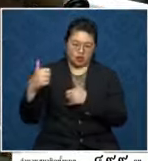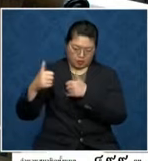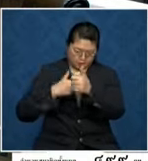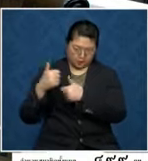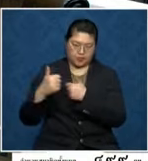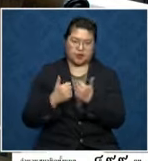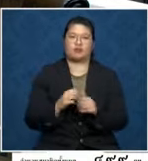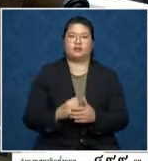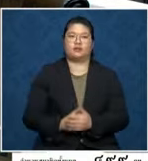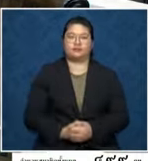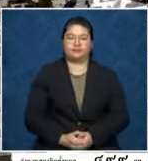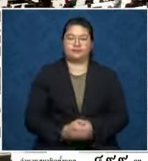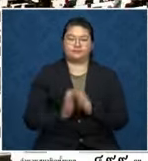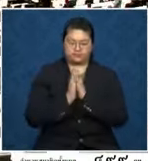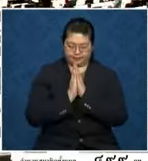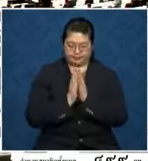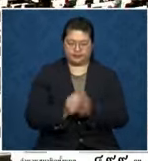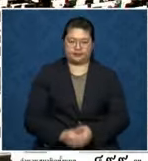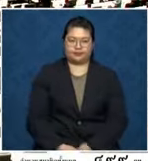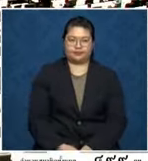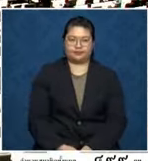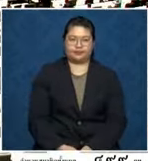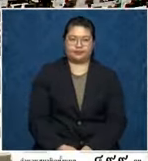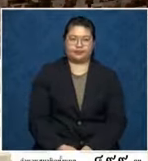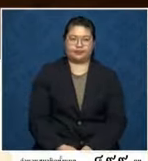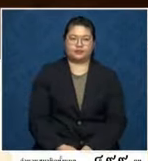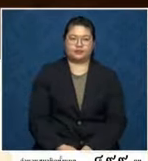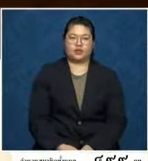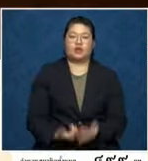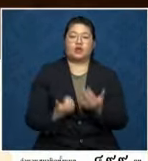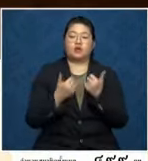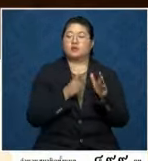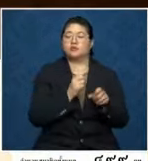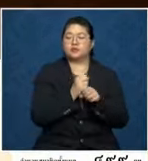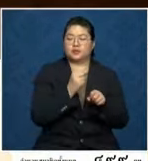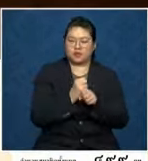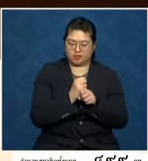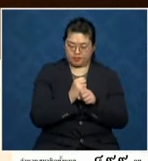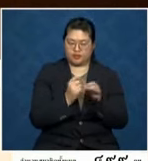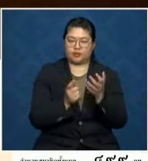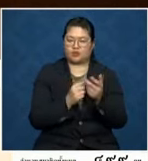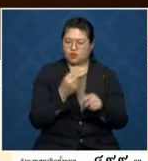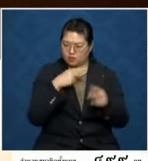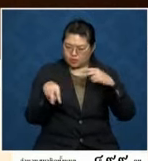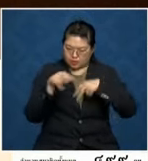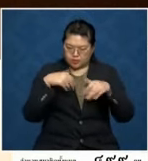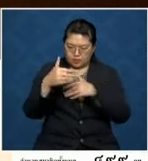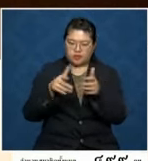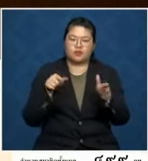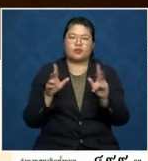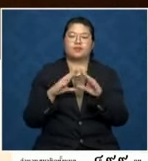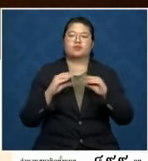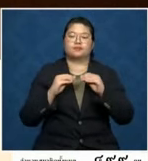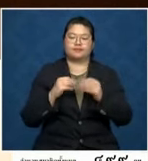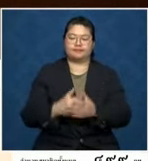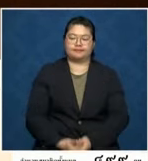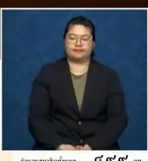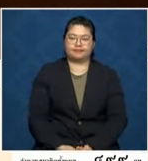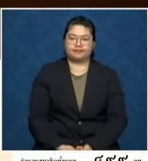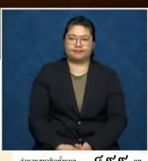ำคัญครับขอบพระคุณครับ ครับขอบคุณครับเดี๋ยวเจ้าหน้าที่ช่วยเช็คเรื่องสัญญาณในห้องประชุมกรรมาธิการด้วยนะครับ